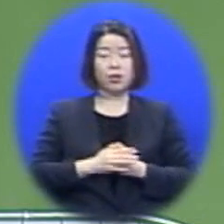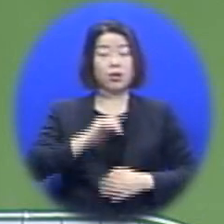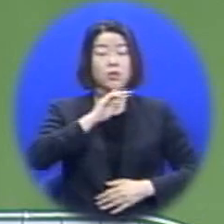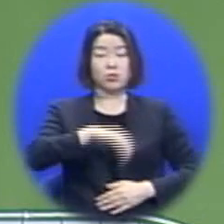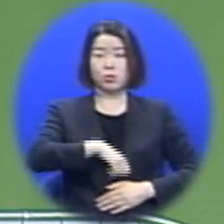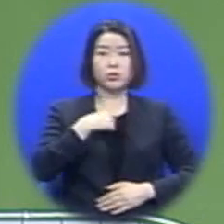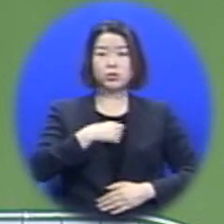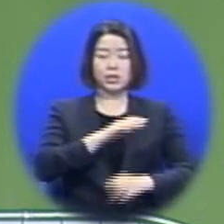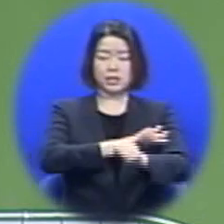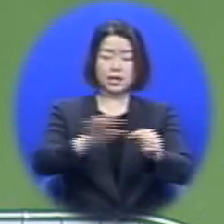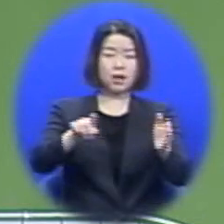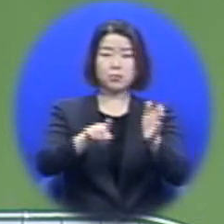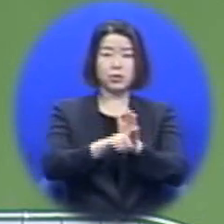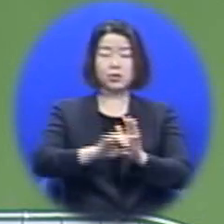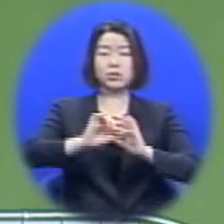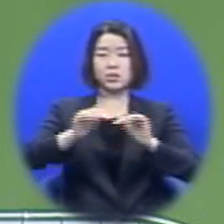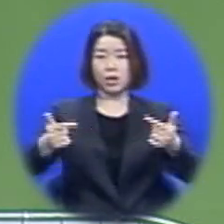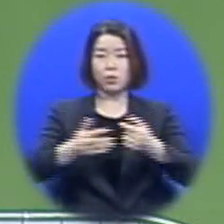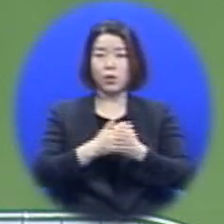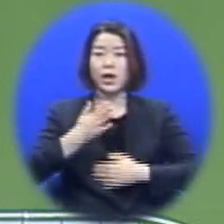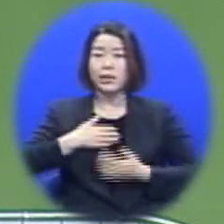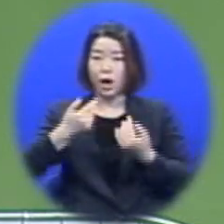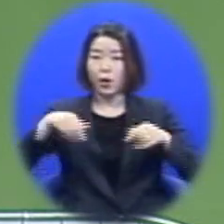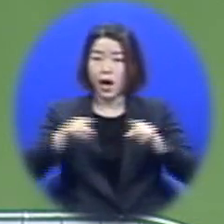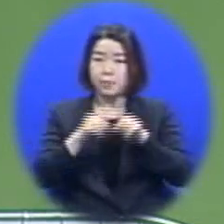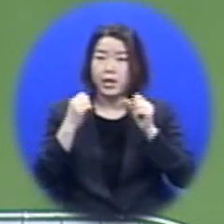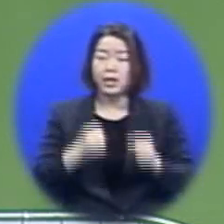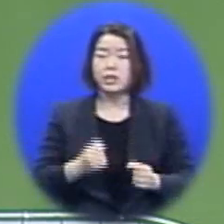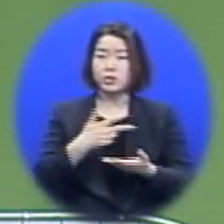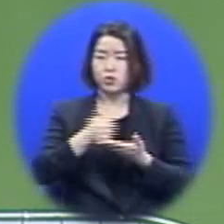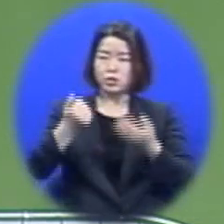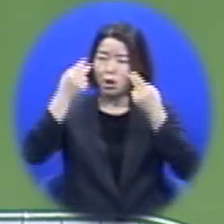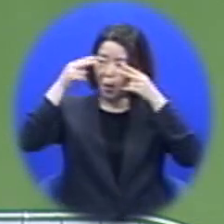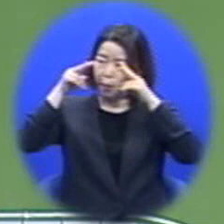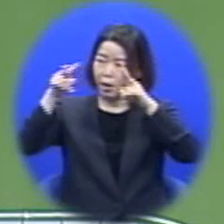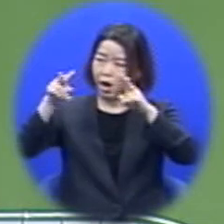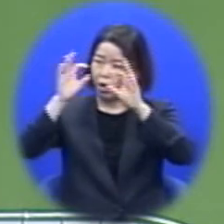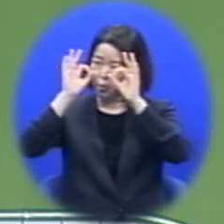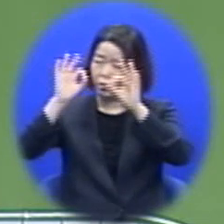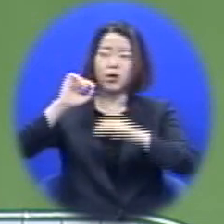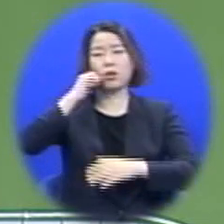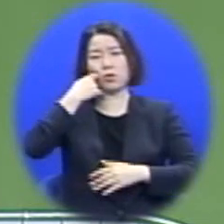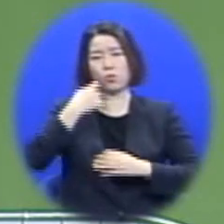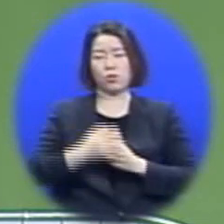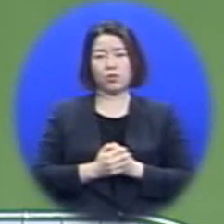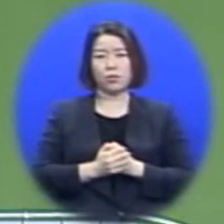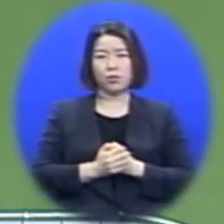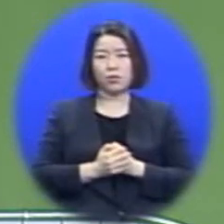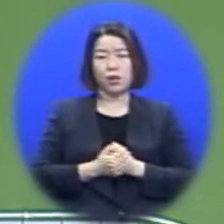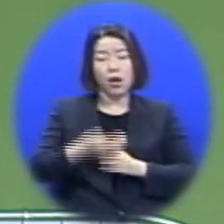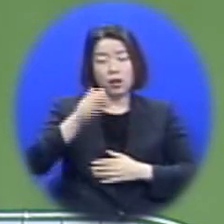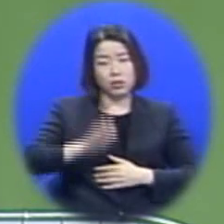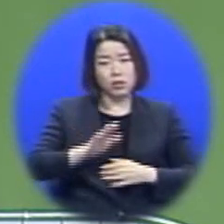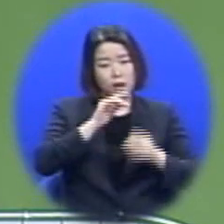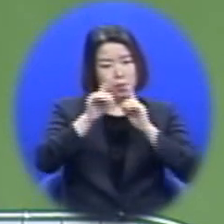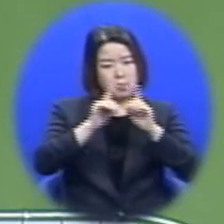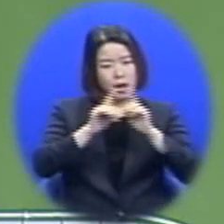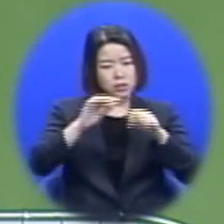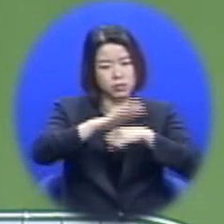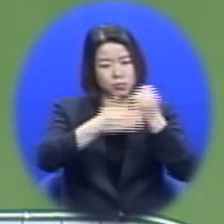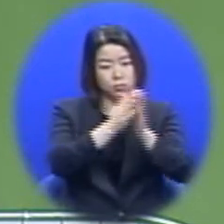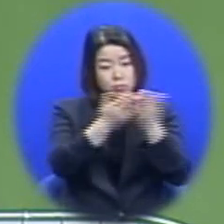솔직히 잘 믿어지지도 않고요. 나와 함께 계신 주님이 바라보아지지도 않았어요. 그런데 말씀은